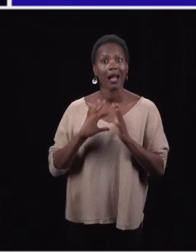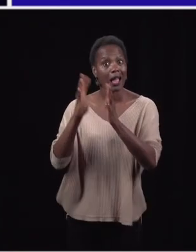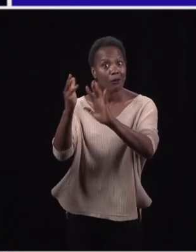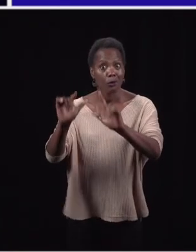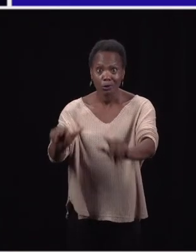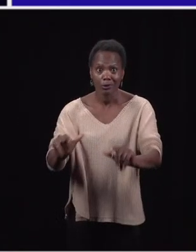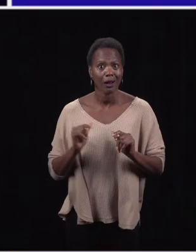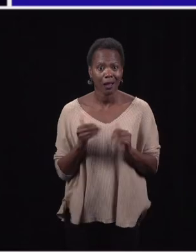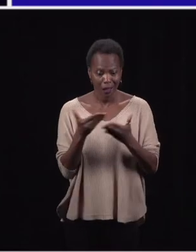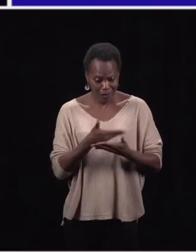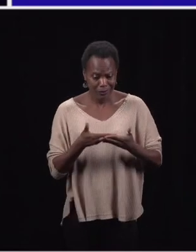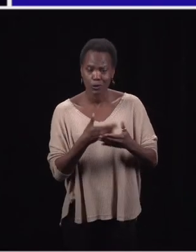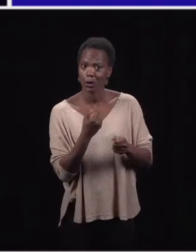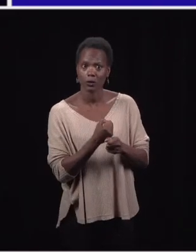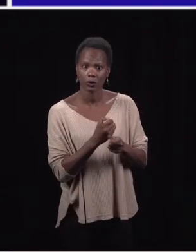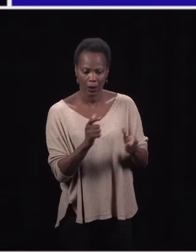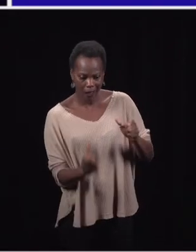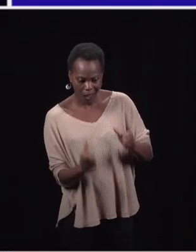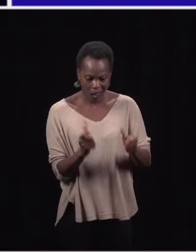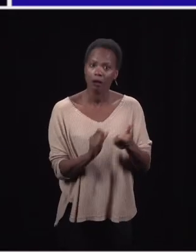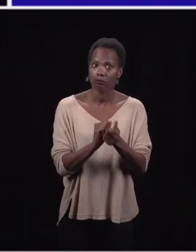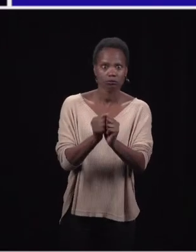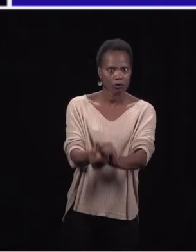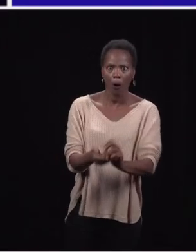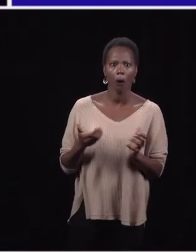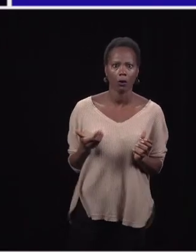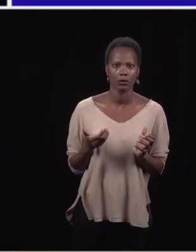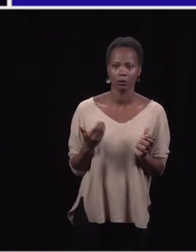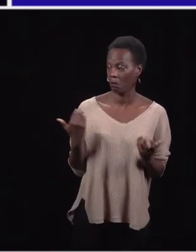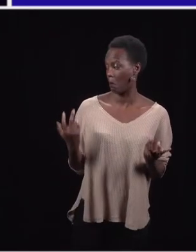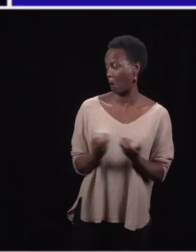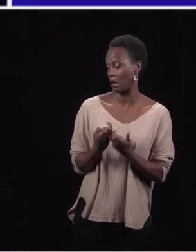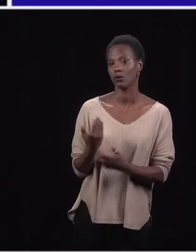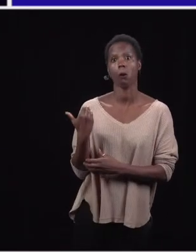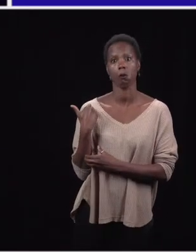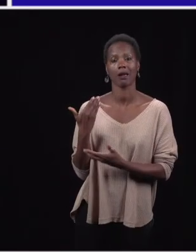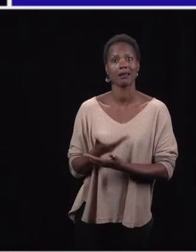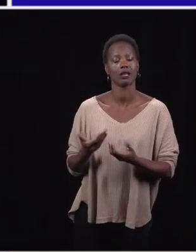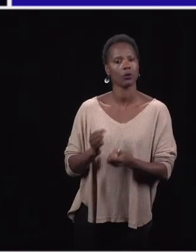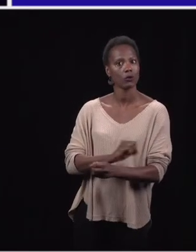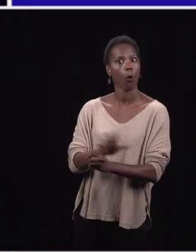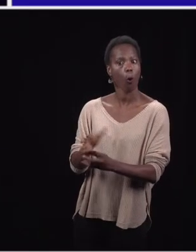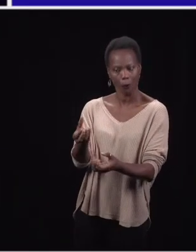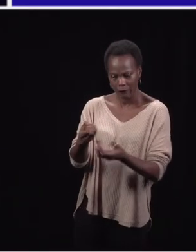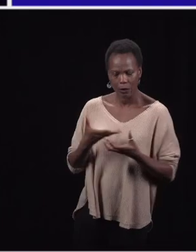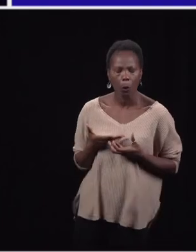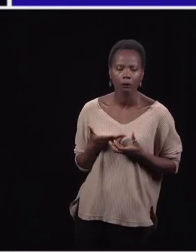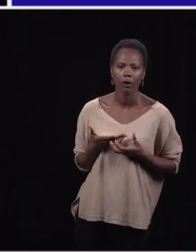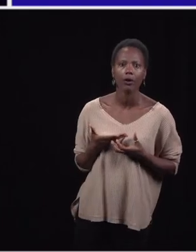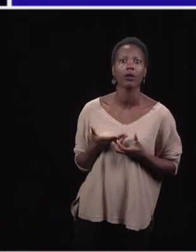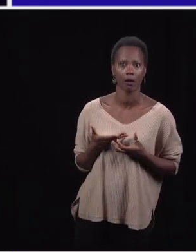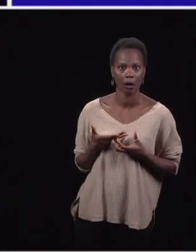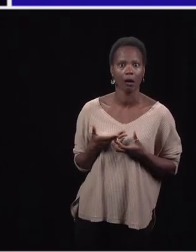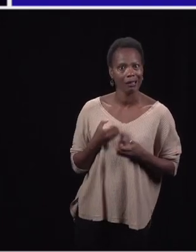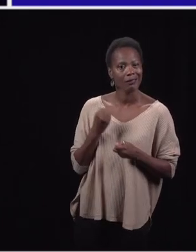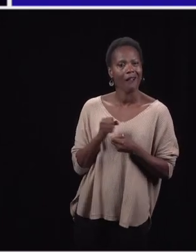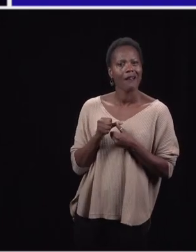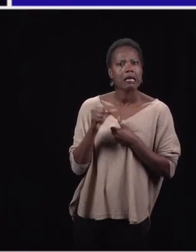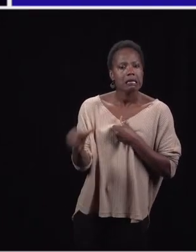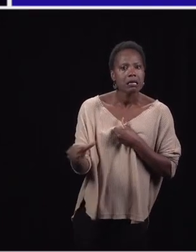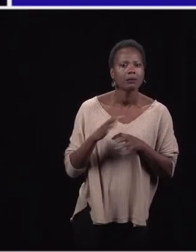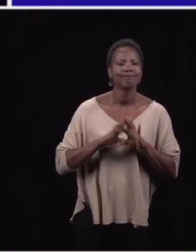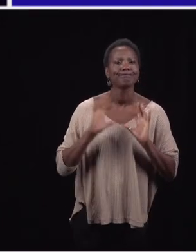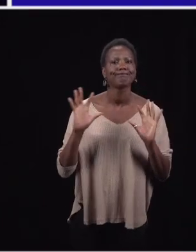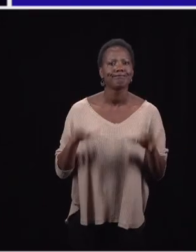bousquent qui sont bousculées on a pu le voir à travers la covid ou beaucoup de personnes étaient en trahi à distance en